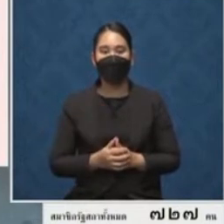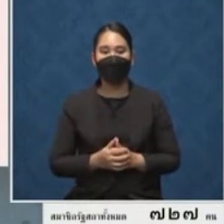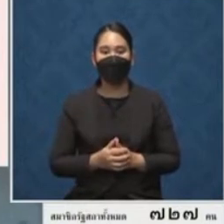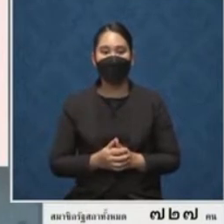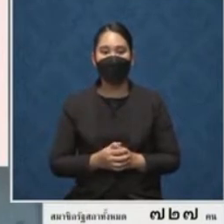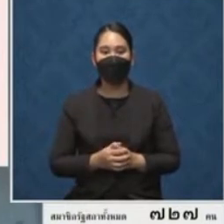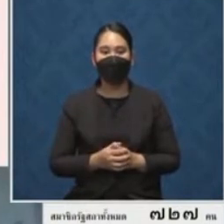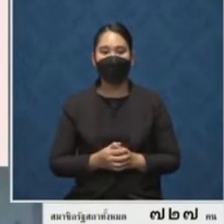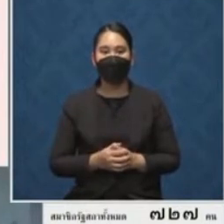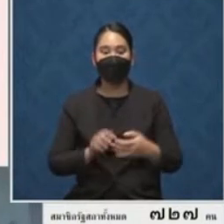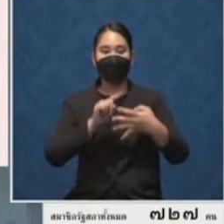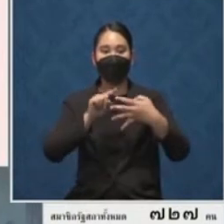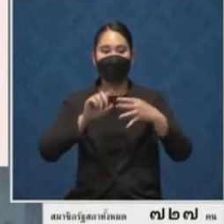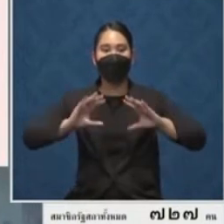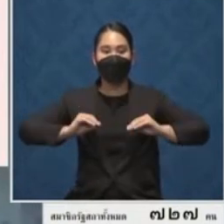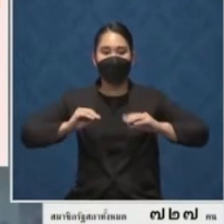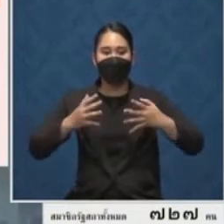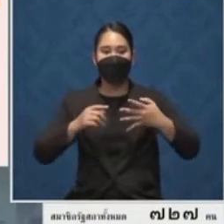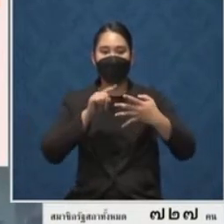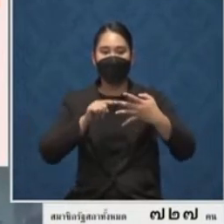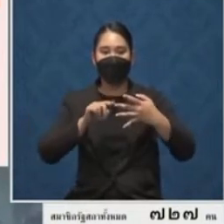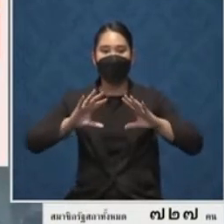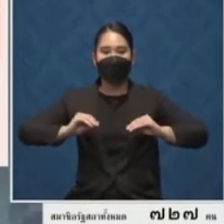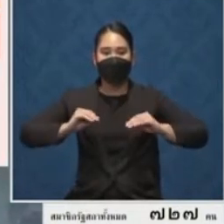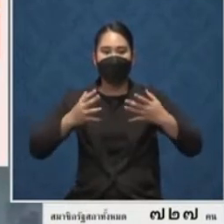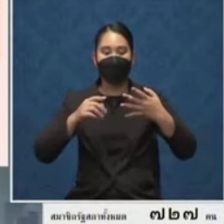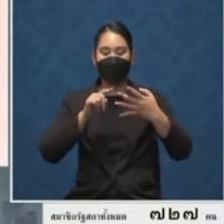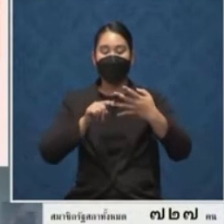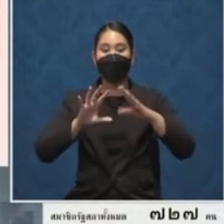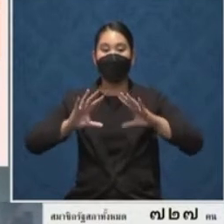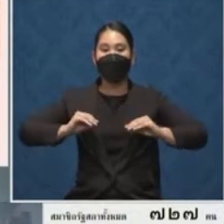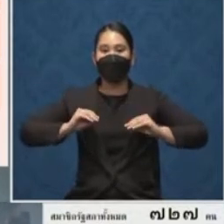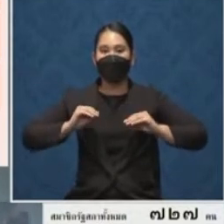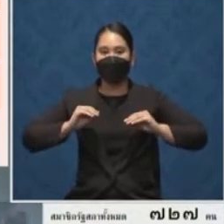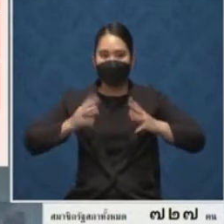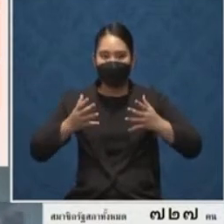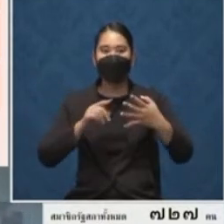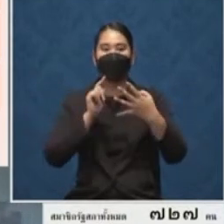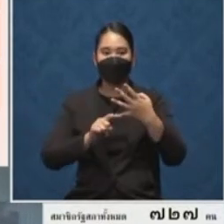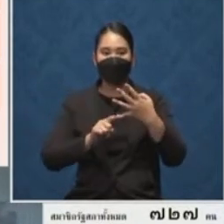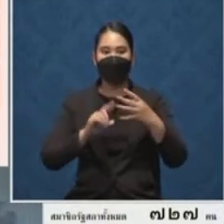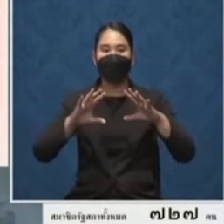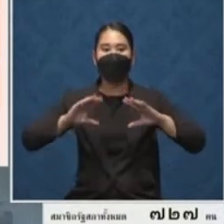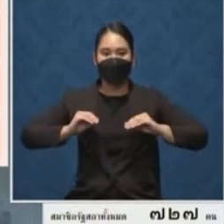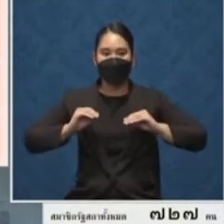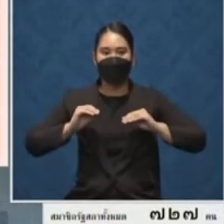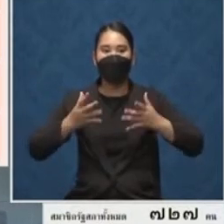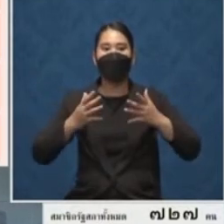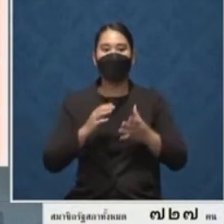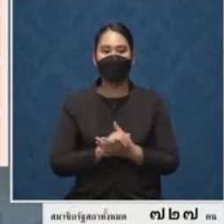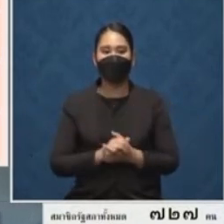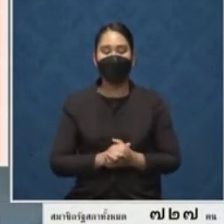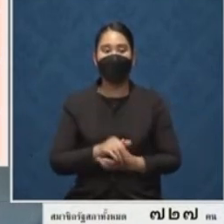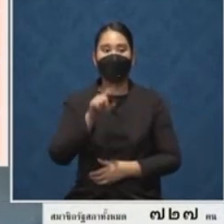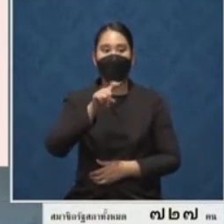1ไม่รับหลักการ2ไม่รับหลักการ3ไม่รับหลักการ4ไม่รับหลักการ